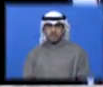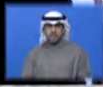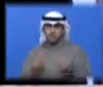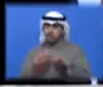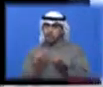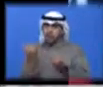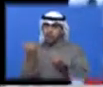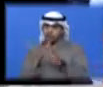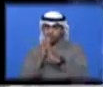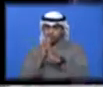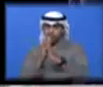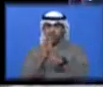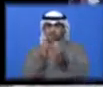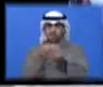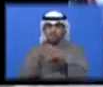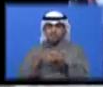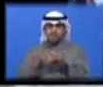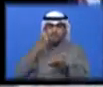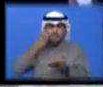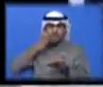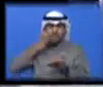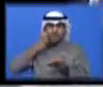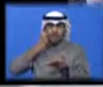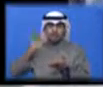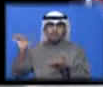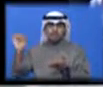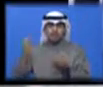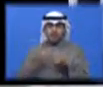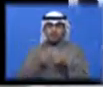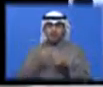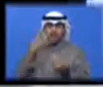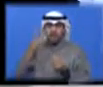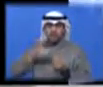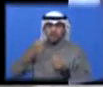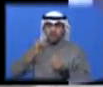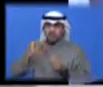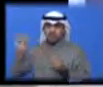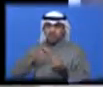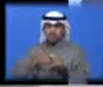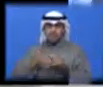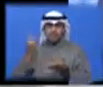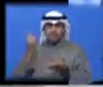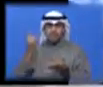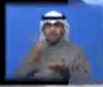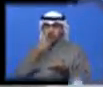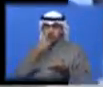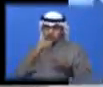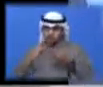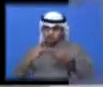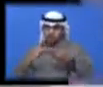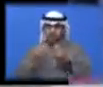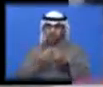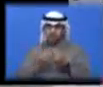تفاعلاً مع احتفالات دولة الإمارات العربية المتحدة بعيدها الوطني